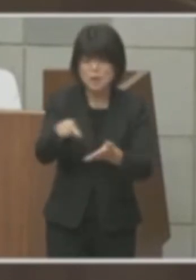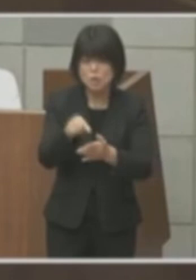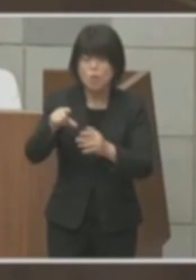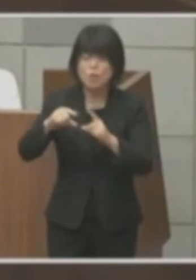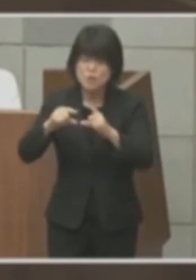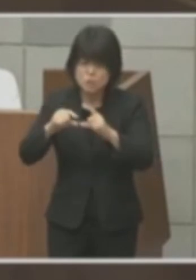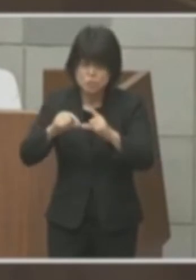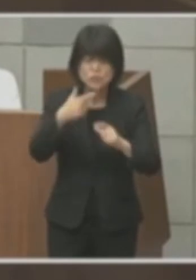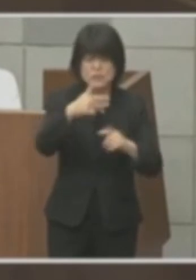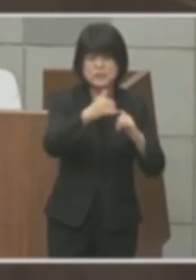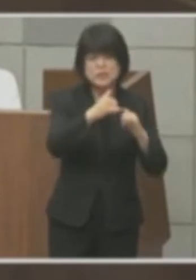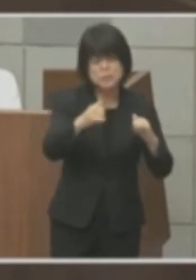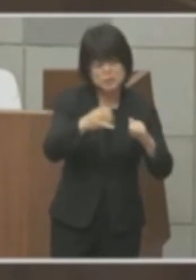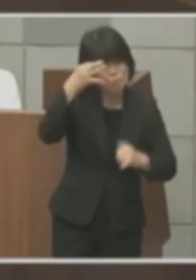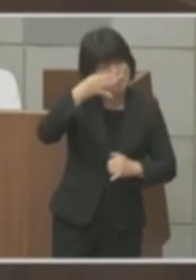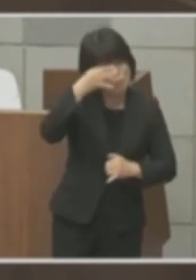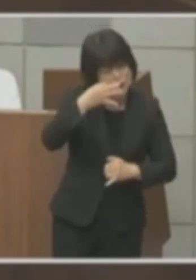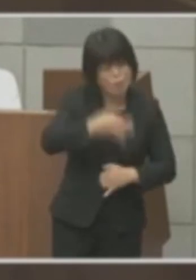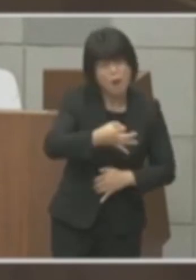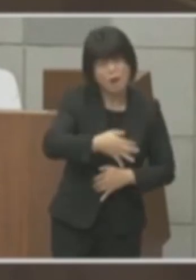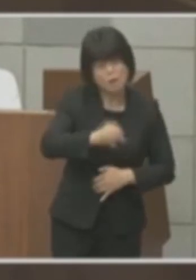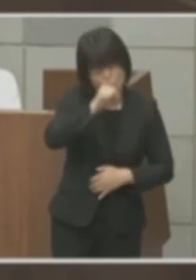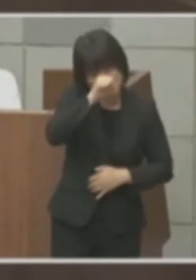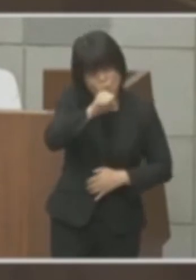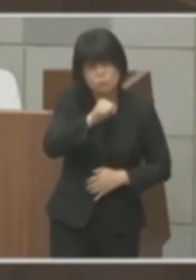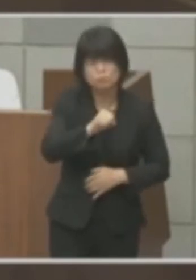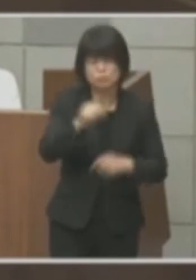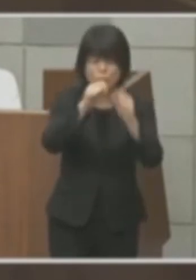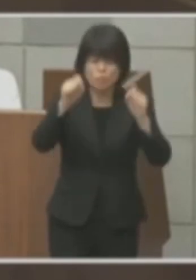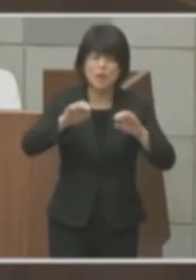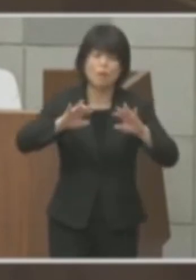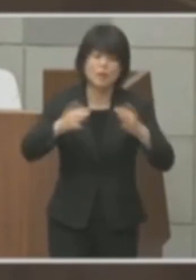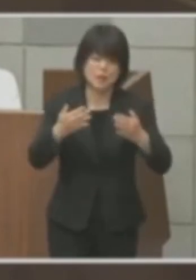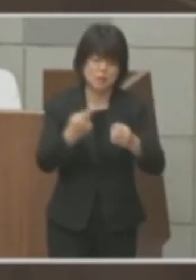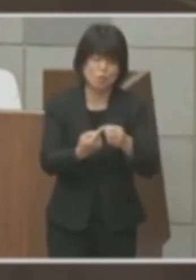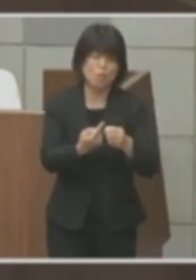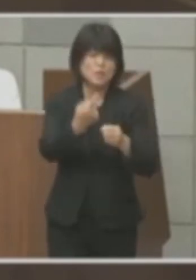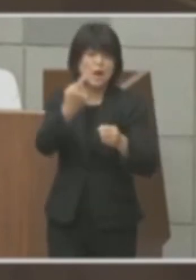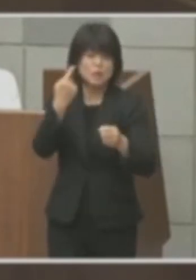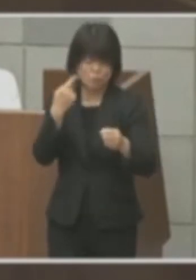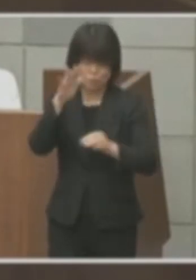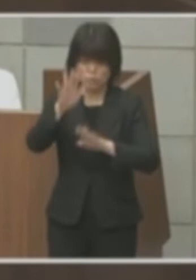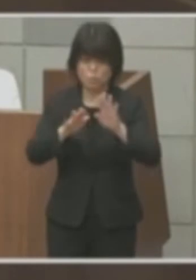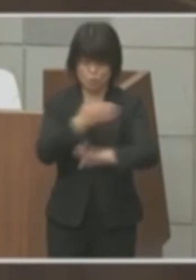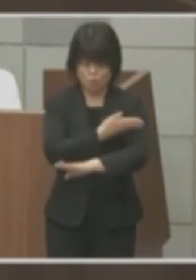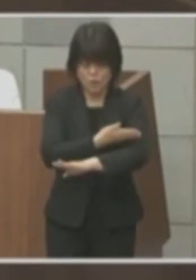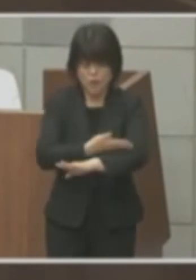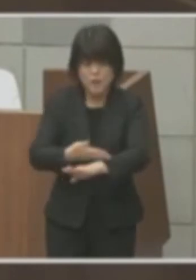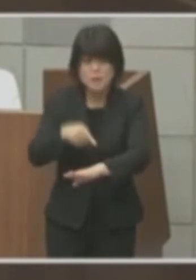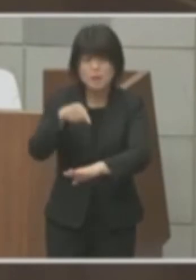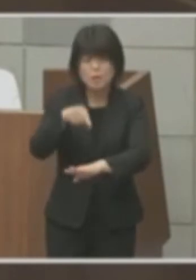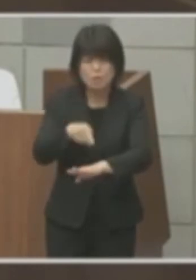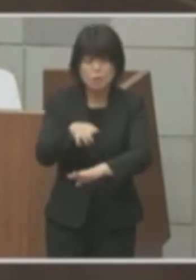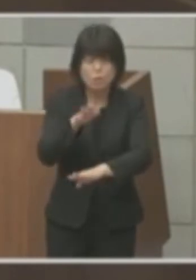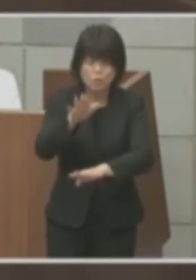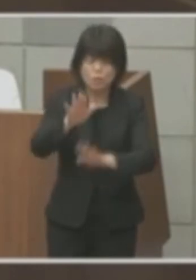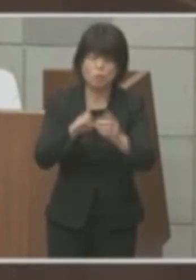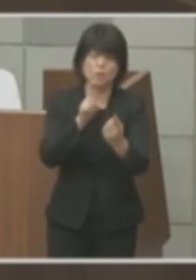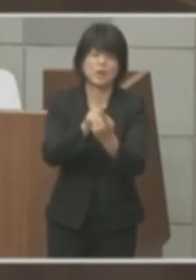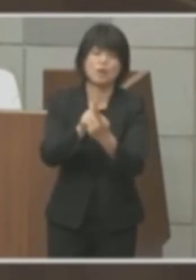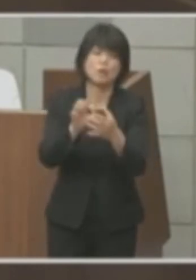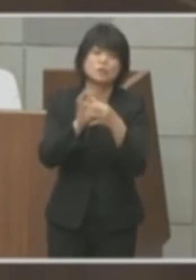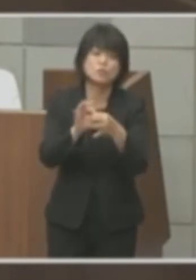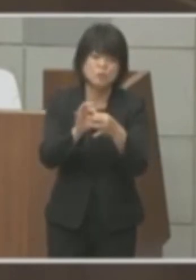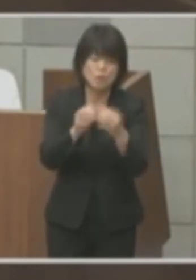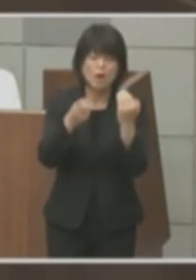の評価はいずれも高く、特に問題ありませんが、昨年の経緯を踏まえ、この際、本件に係る対応については、